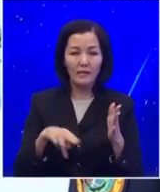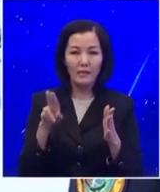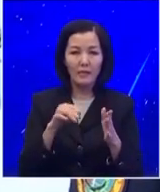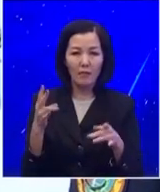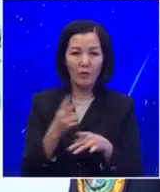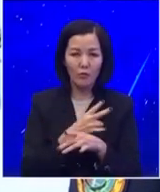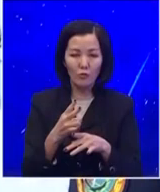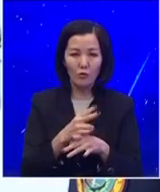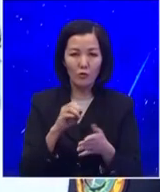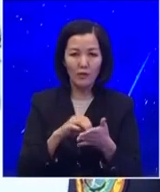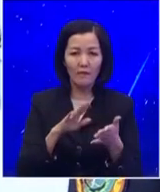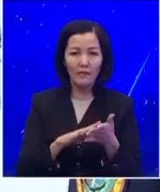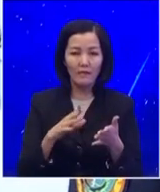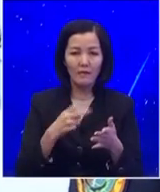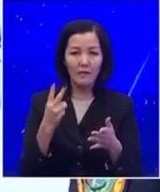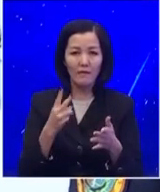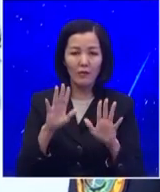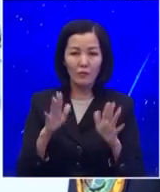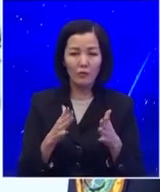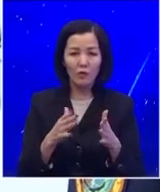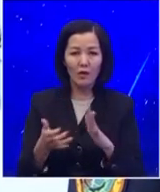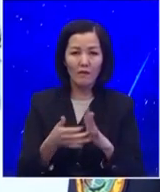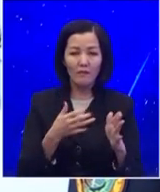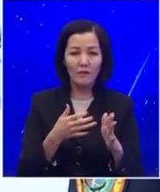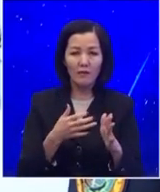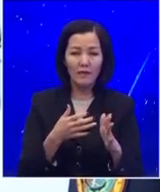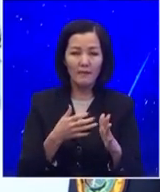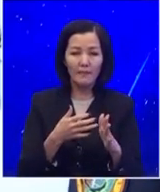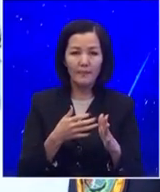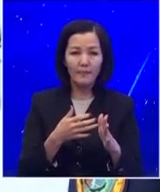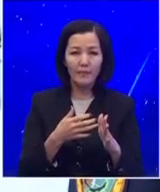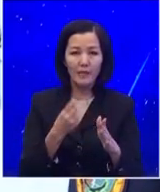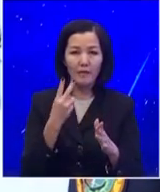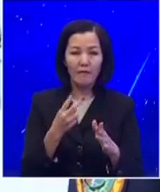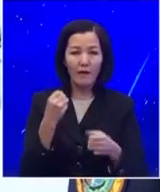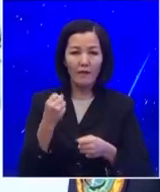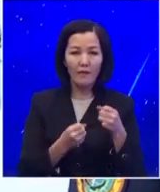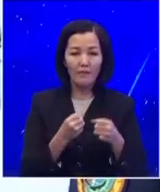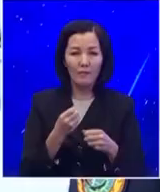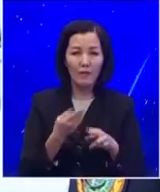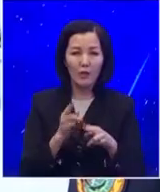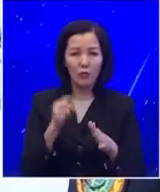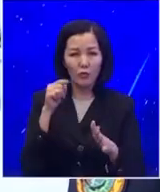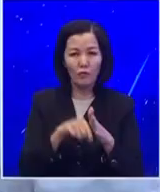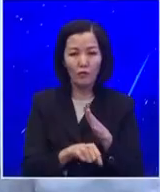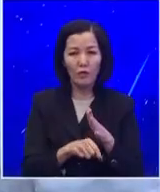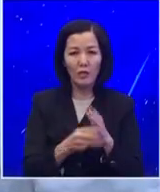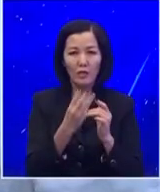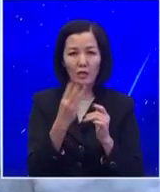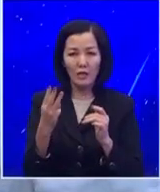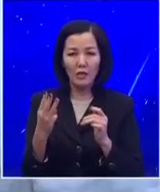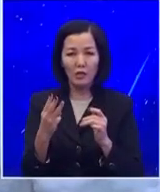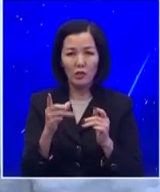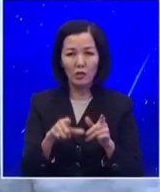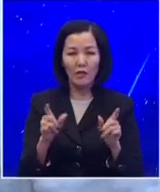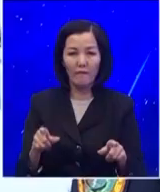у нас было зафиксировано два случая вызволения автотранспортных средств, то есть это два автомобиля, в которых находился в каждой по три